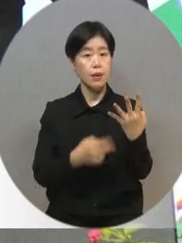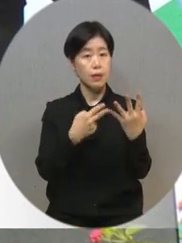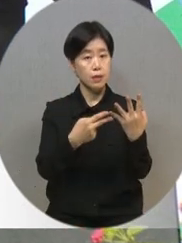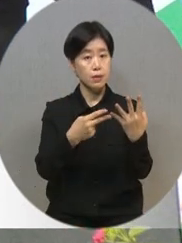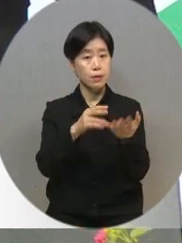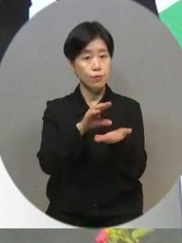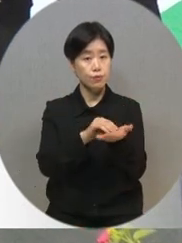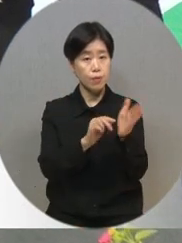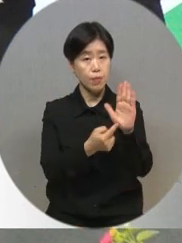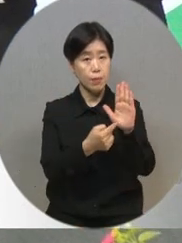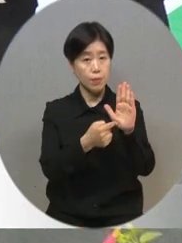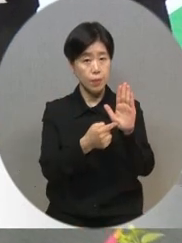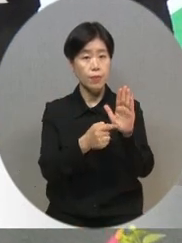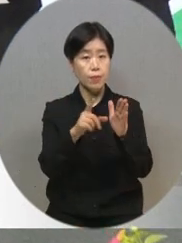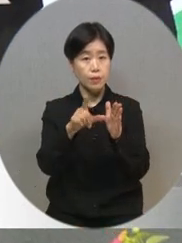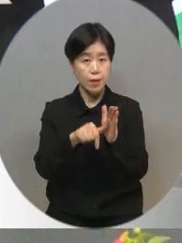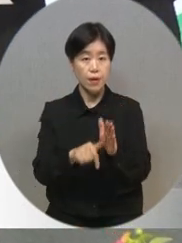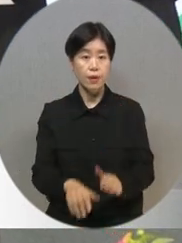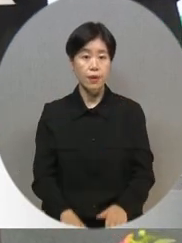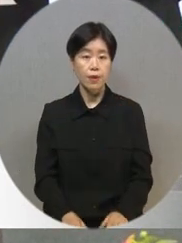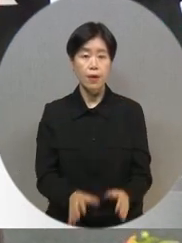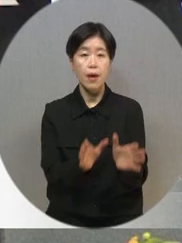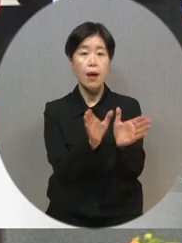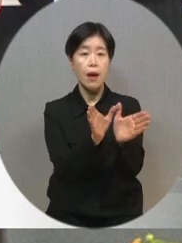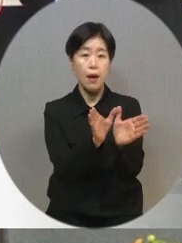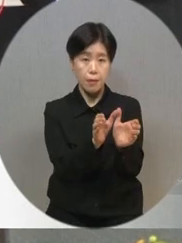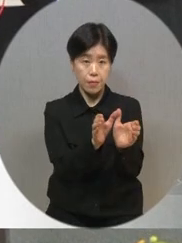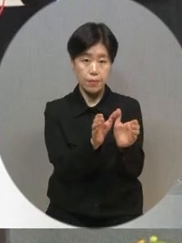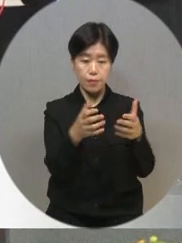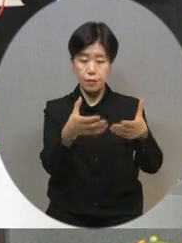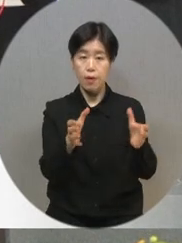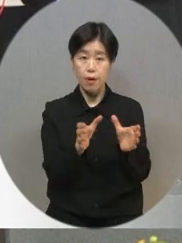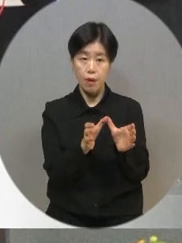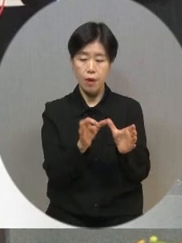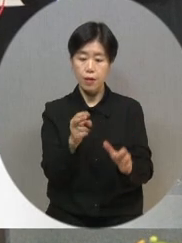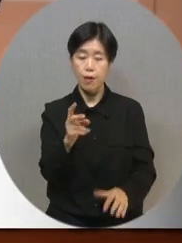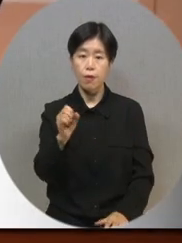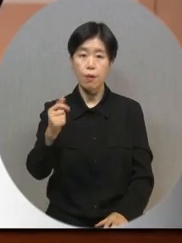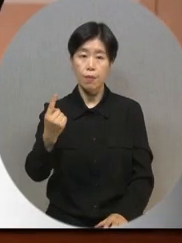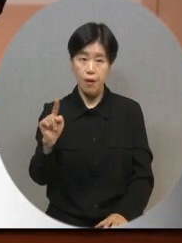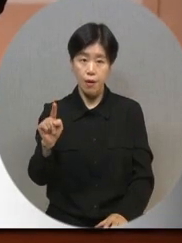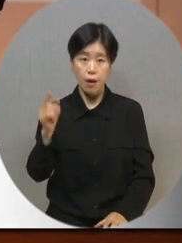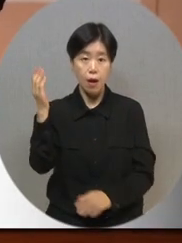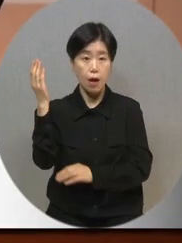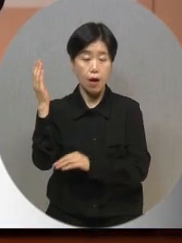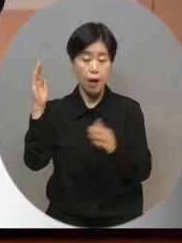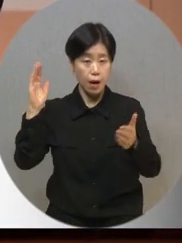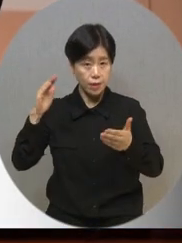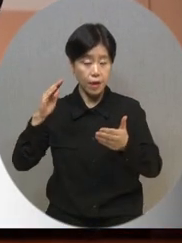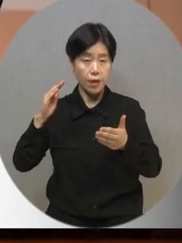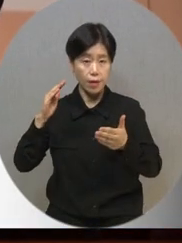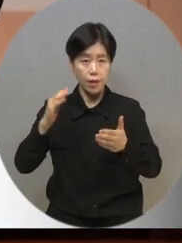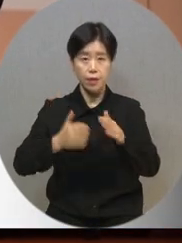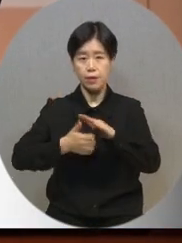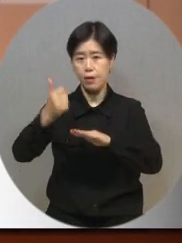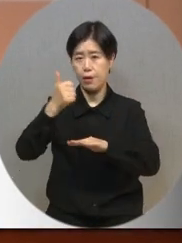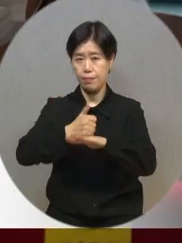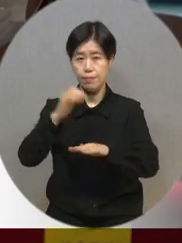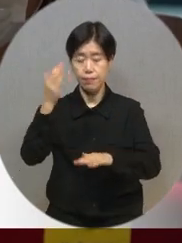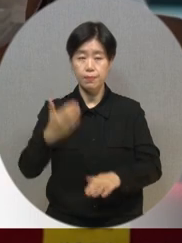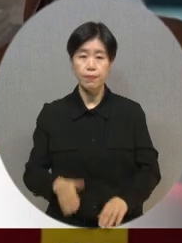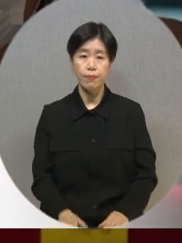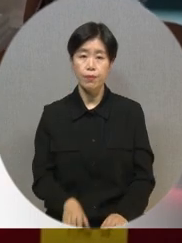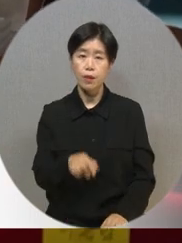경진대회에서 한평 영아학교 학생들이 대상을 수상하는 영광을 안았습니다. 4H는 청소년 개발